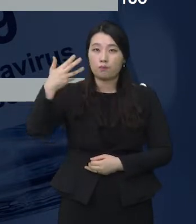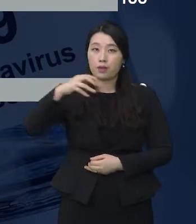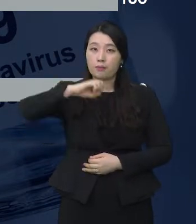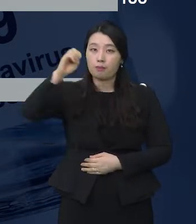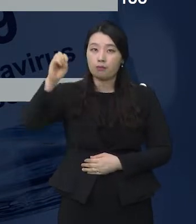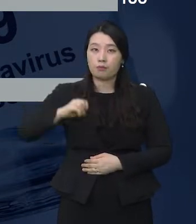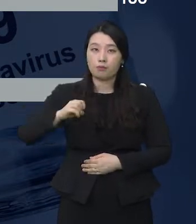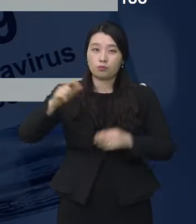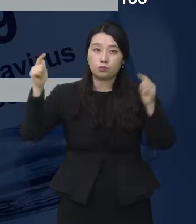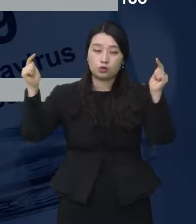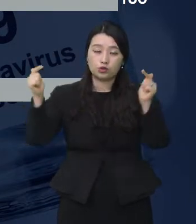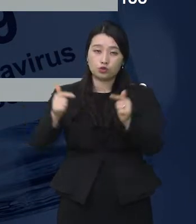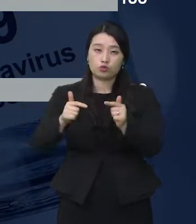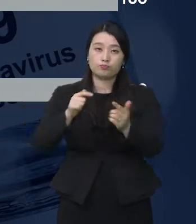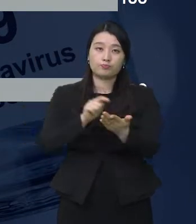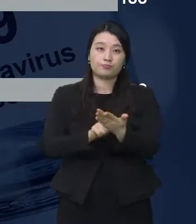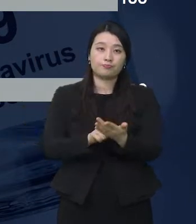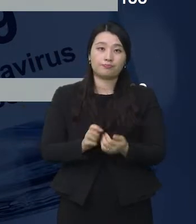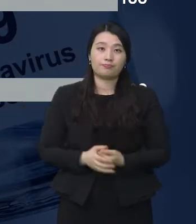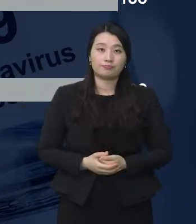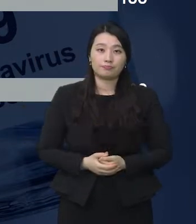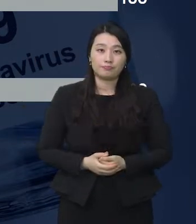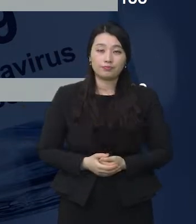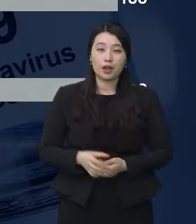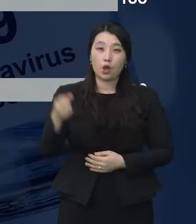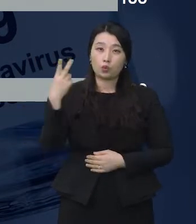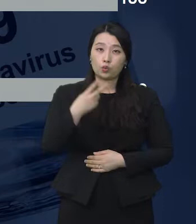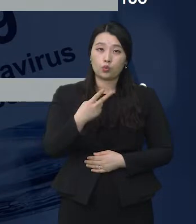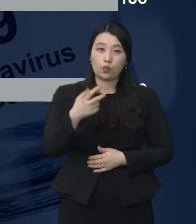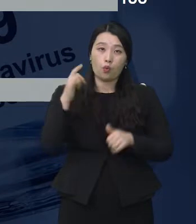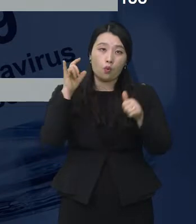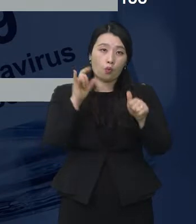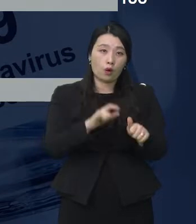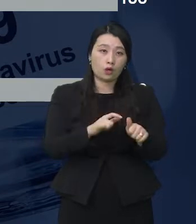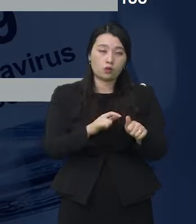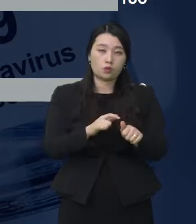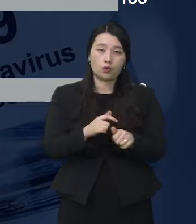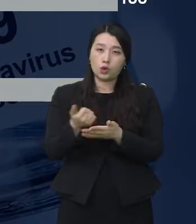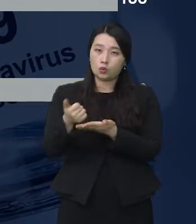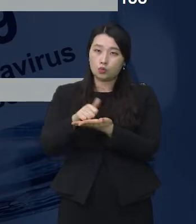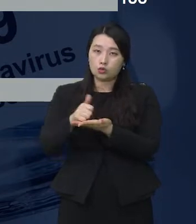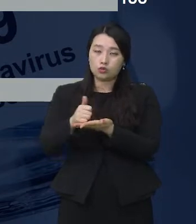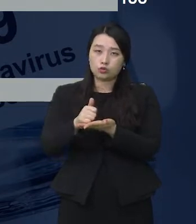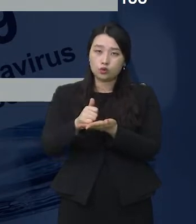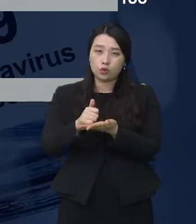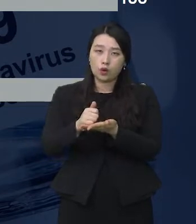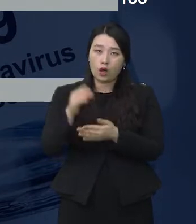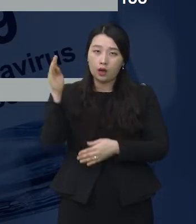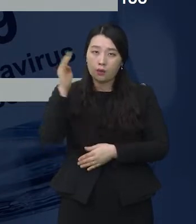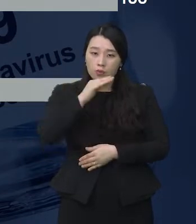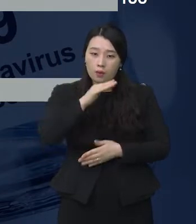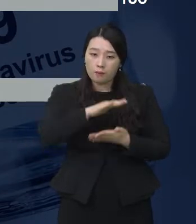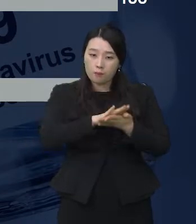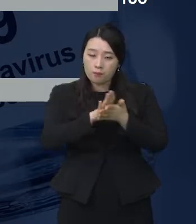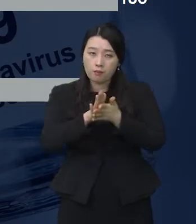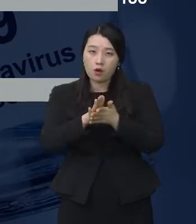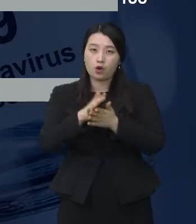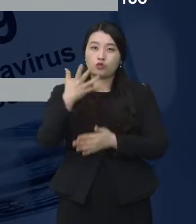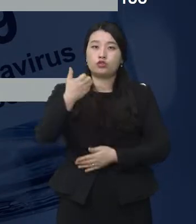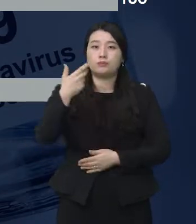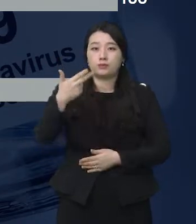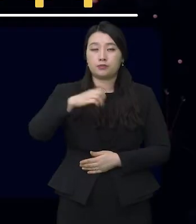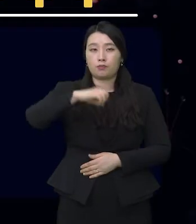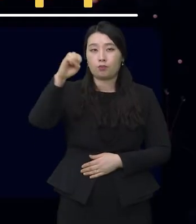낮은 것으로 나타났습니다 또 확진 되더라도 위 중증으로 악화될 가능성은 97%